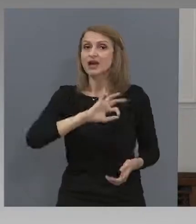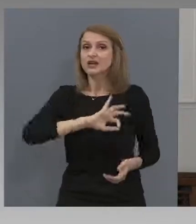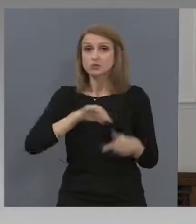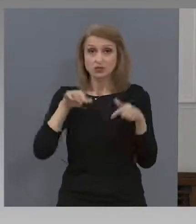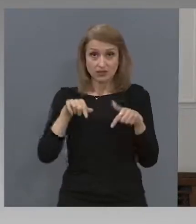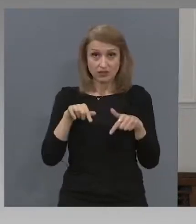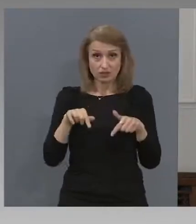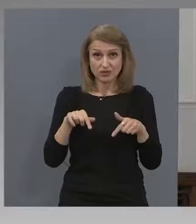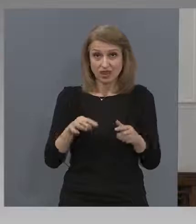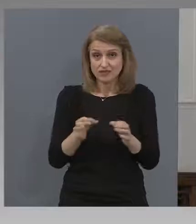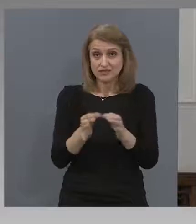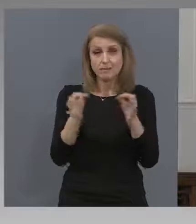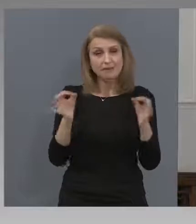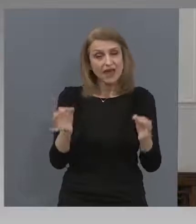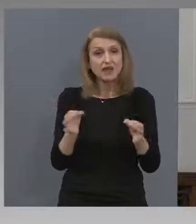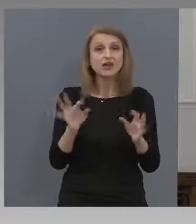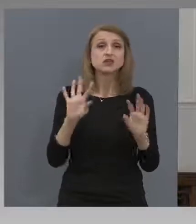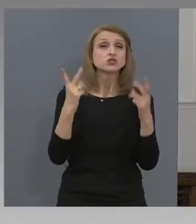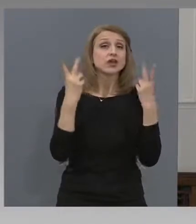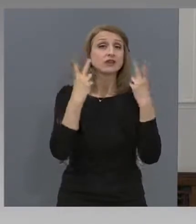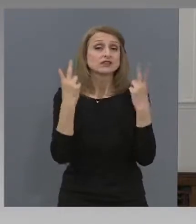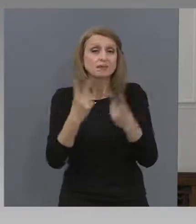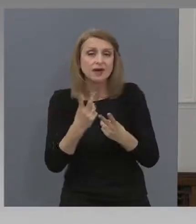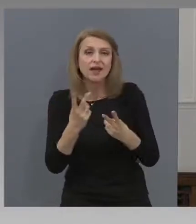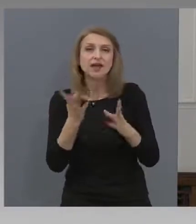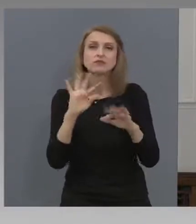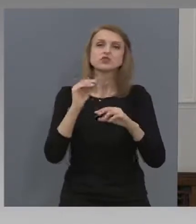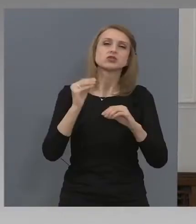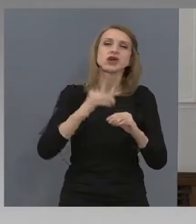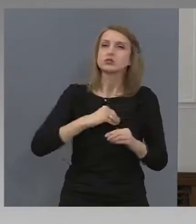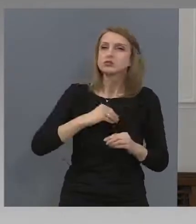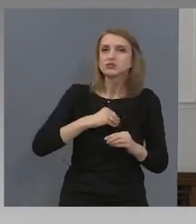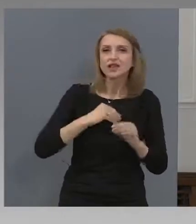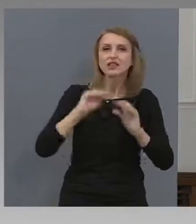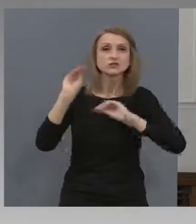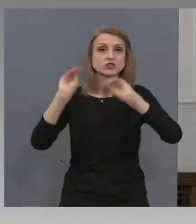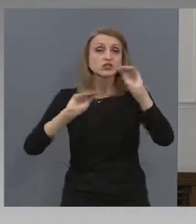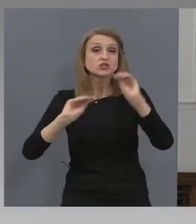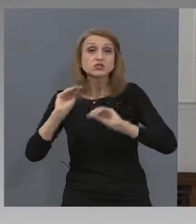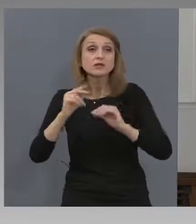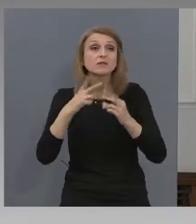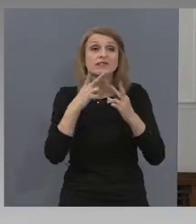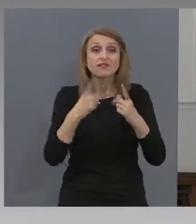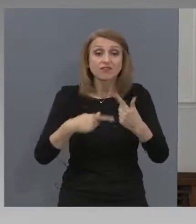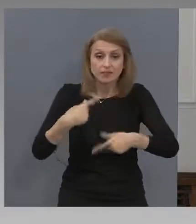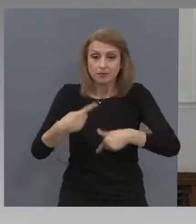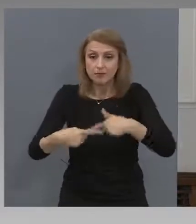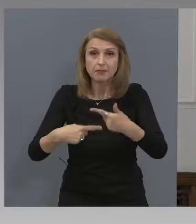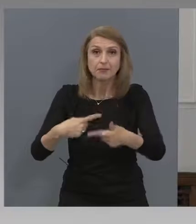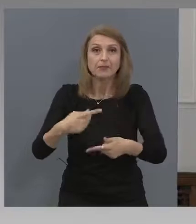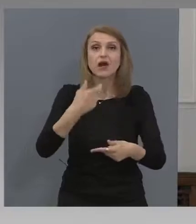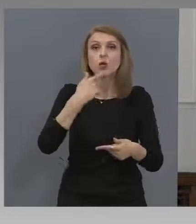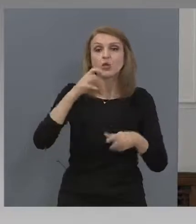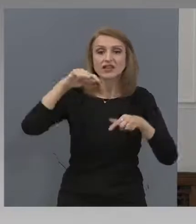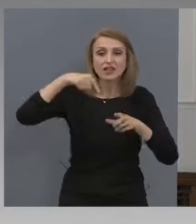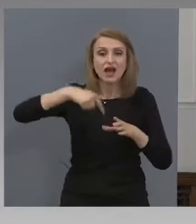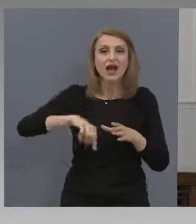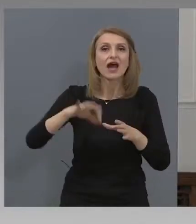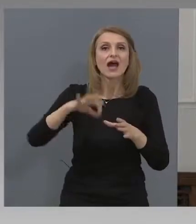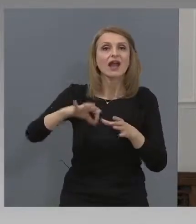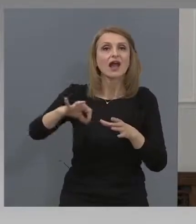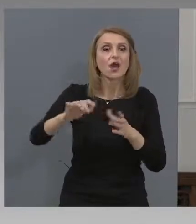ги усетим, изчислим или както щете го казвайте в хода на самата реколтна година кампания